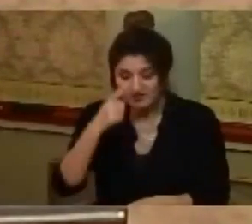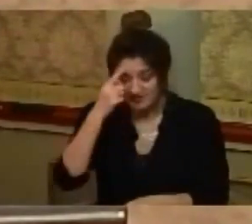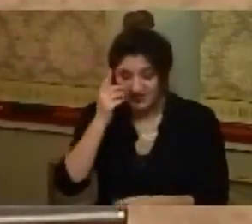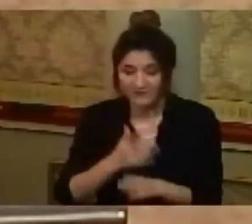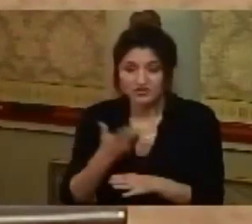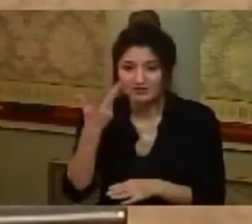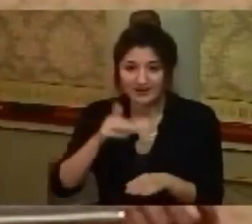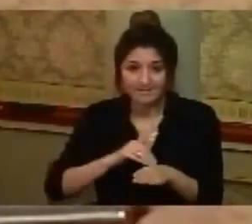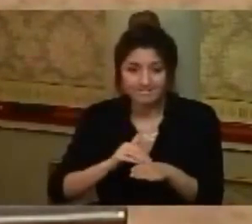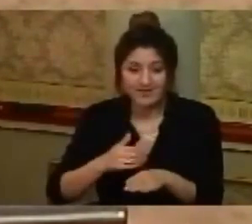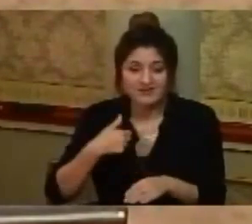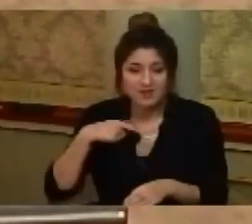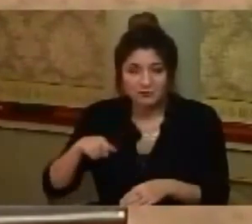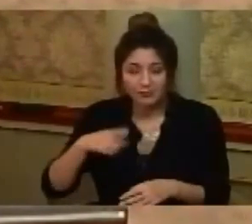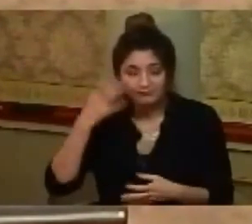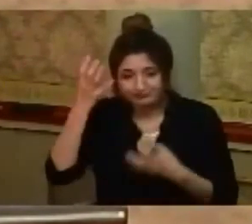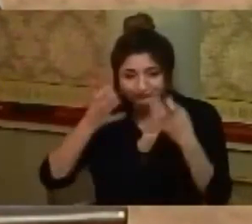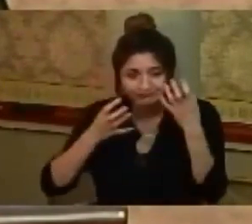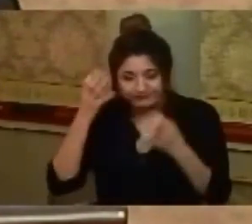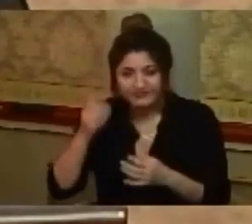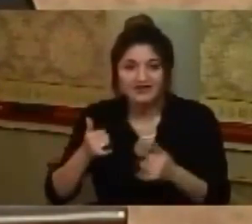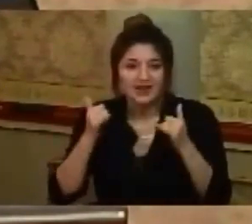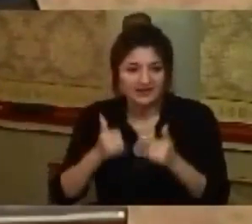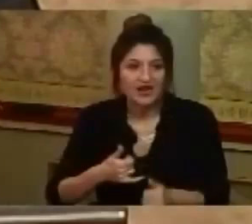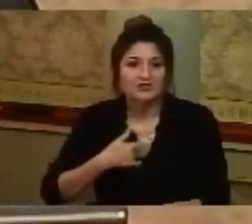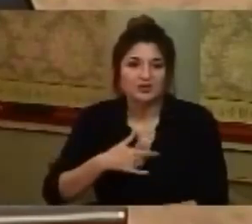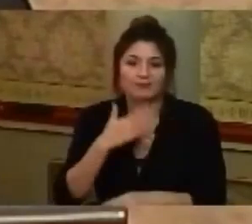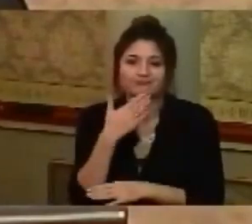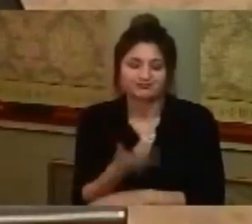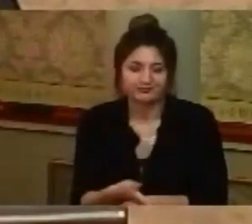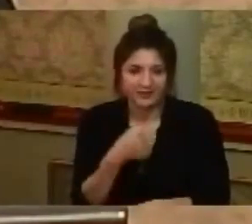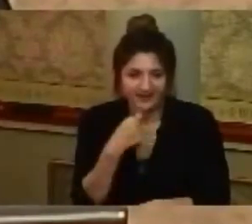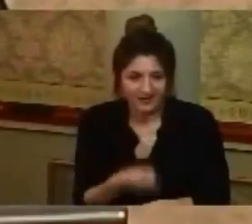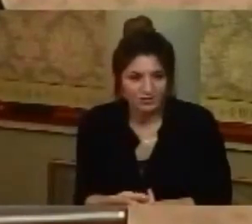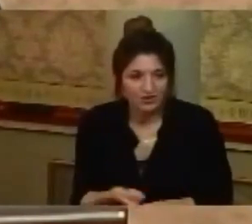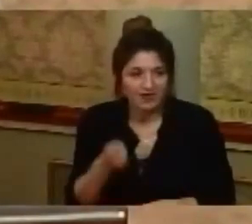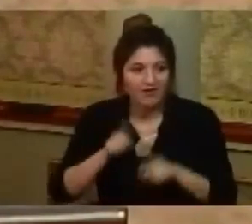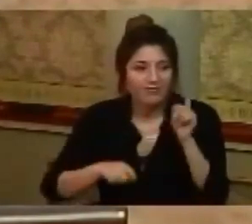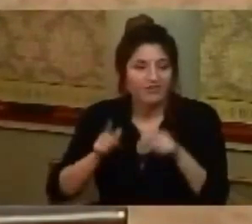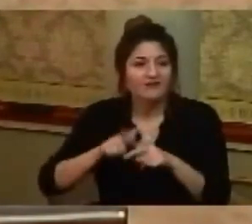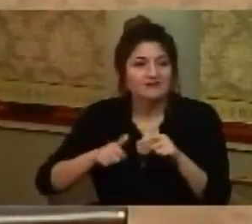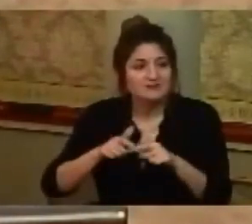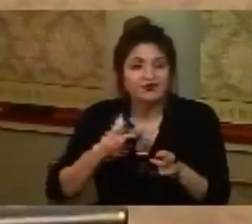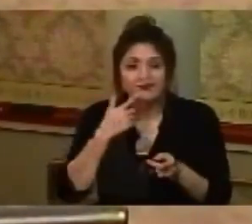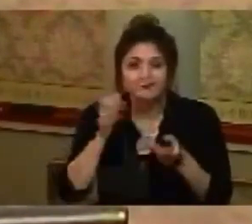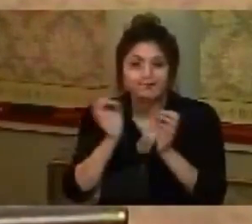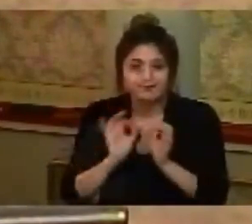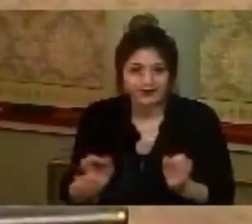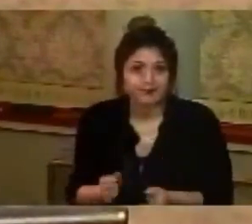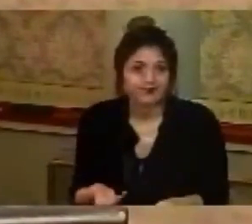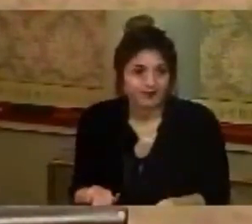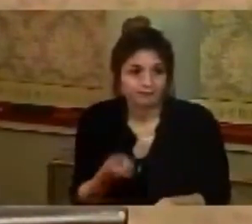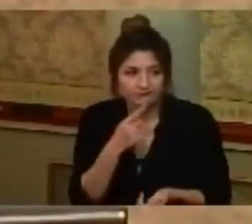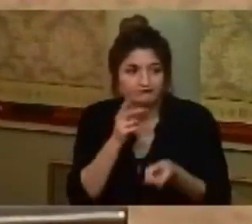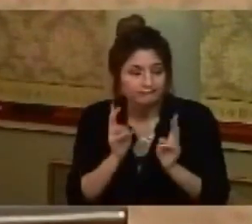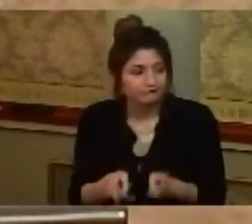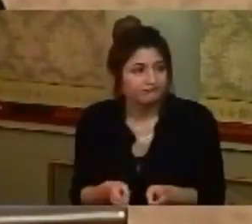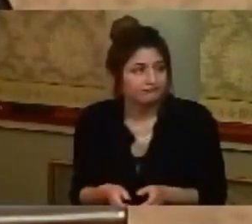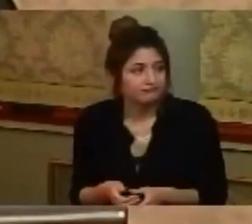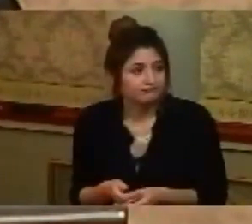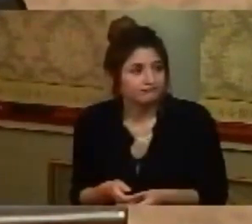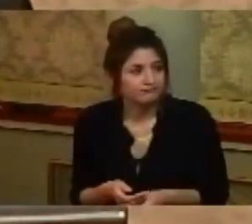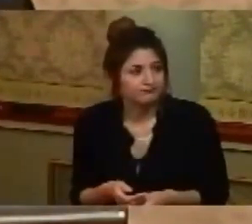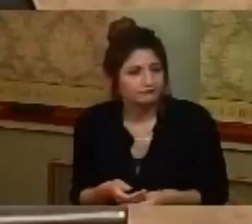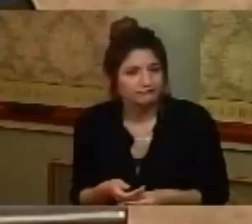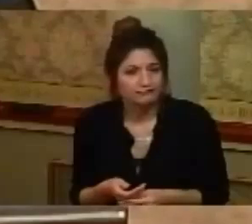3 mjeseca gruntam u glavi i odlučio sam to danas reći. A neke stvari pripremi sam već i napravio da bi to mogao reći. Možete sve, ali nemojte